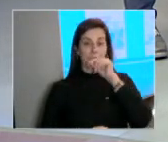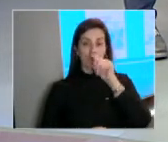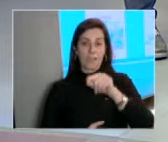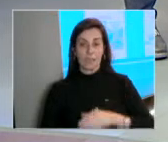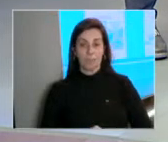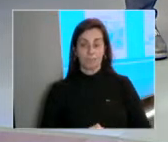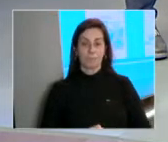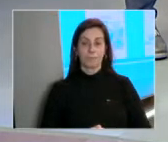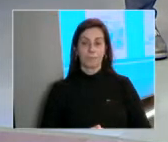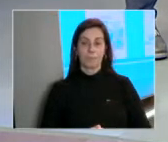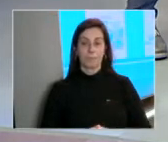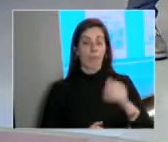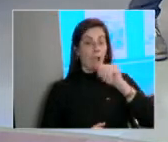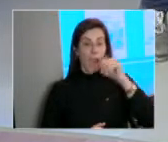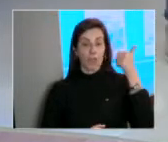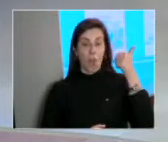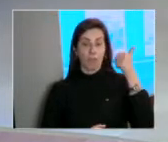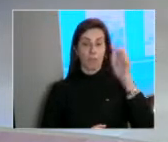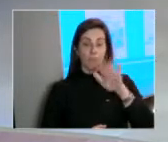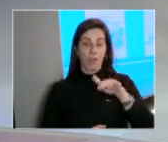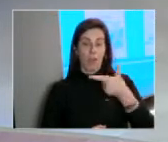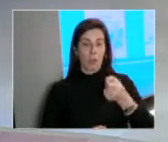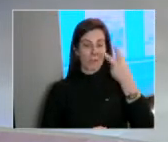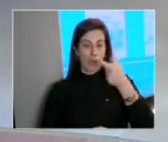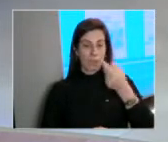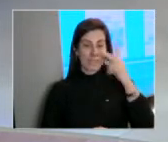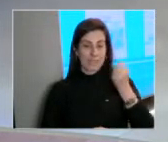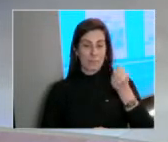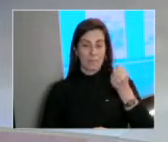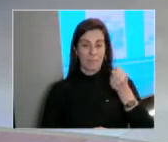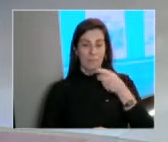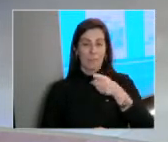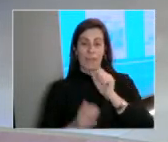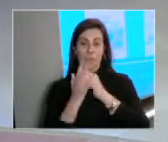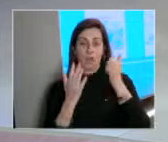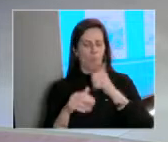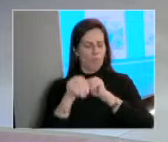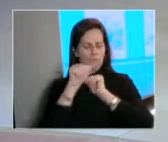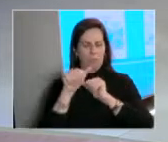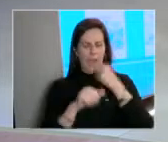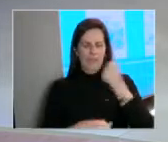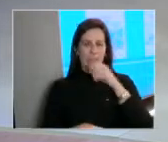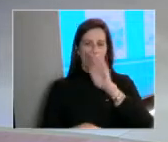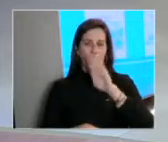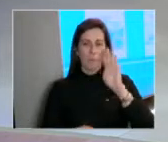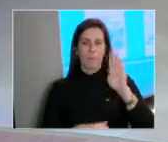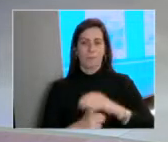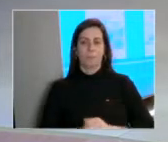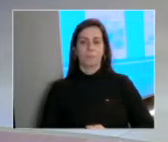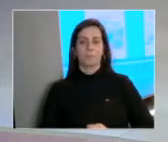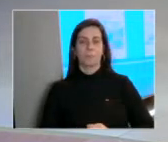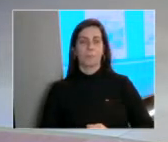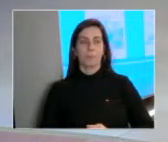הזה. הראשון של שמעון ריקלין, אולי הוא אחד העיתונאים או האוהדים המושבעים ביותר של נתניהו, שכותב